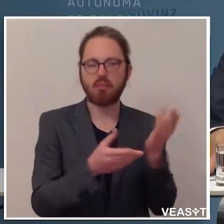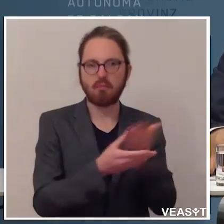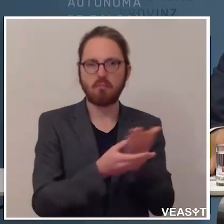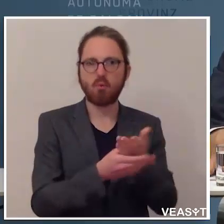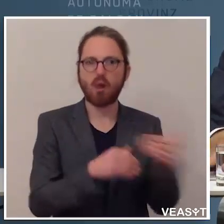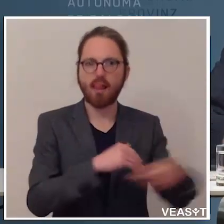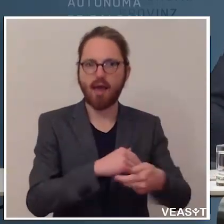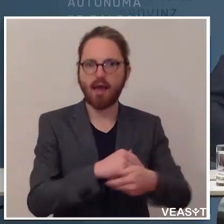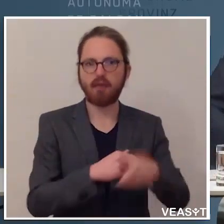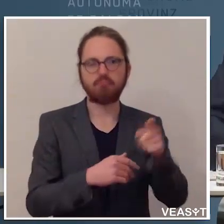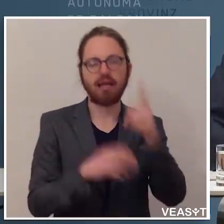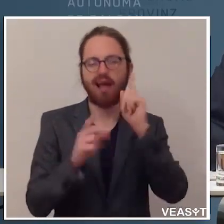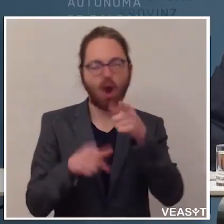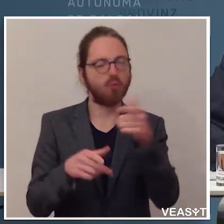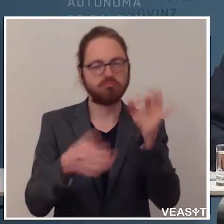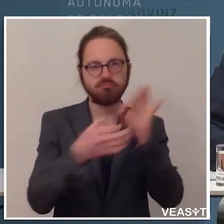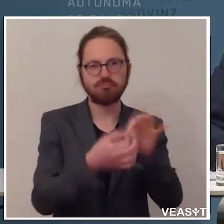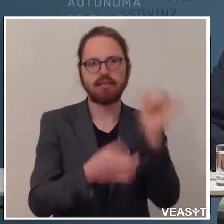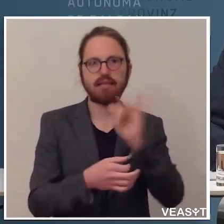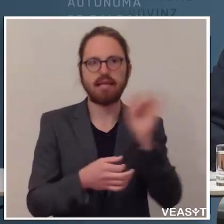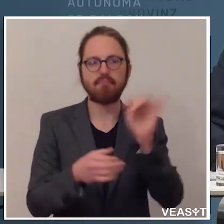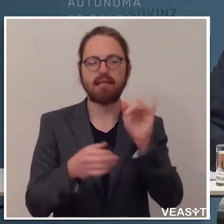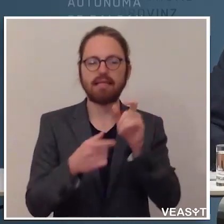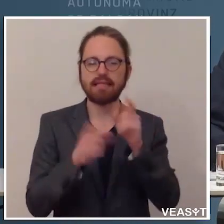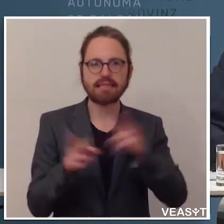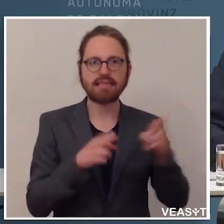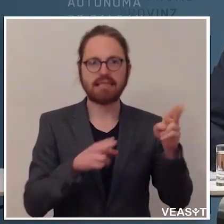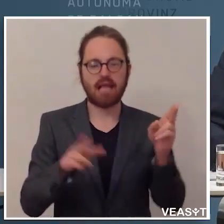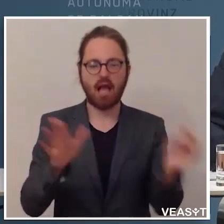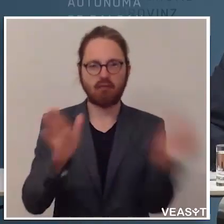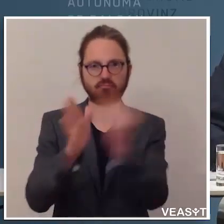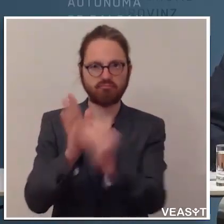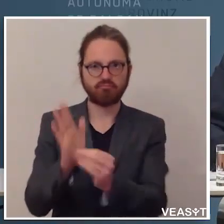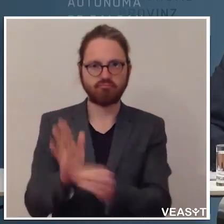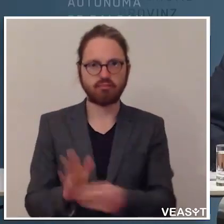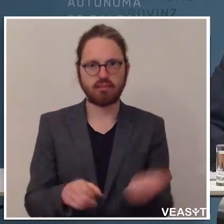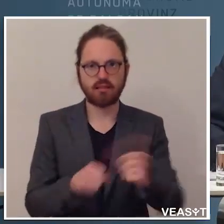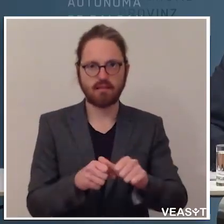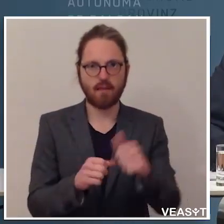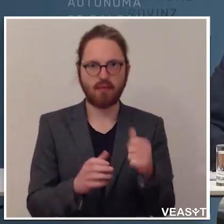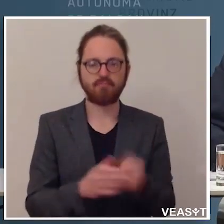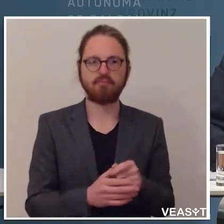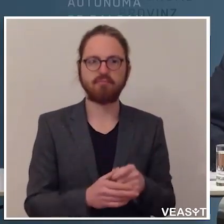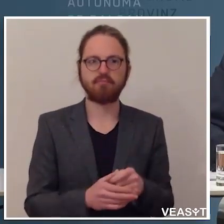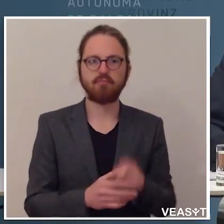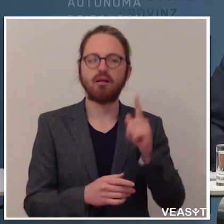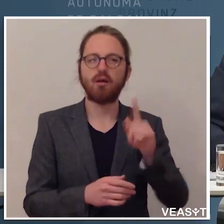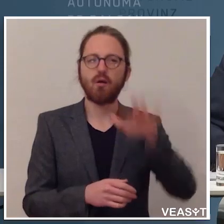gibt es die spezifischen Sicherheitsvorschriften. Am 25. Mai schließlich sollen auch die touristischen